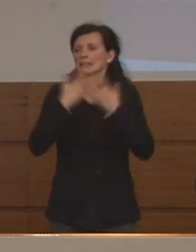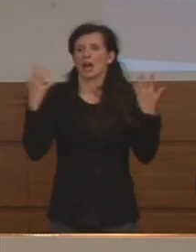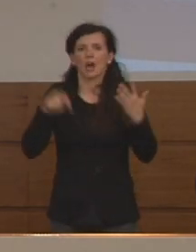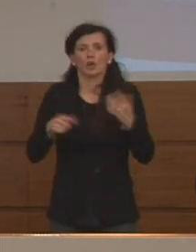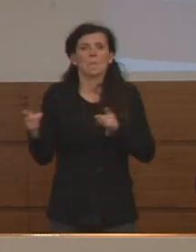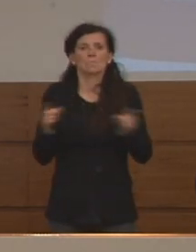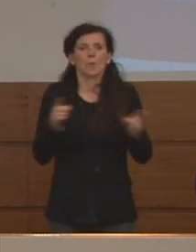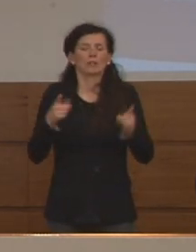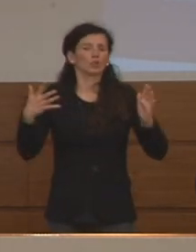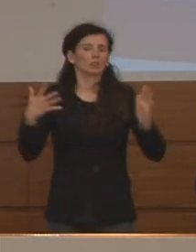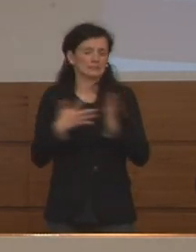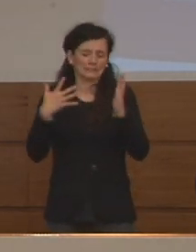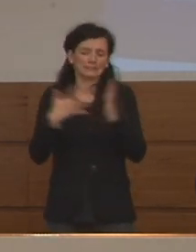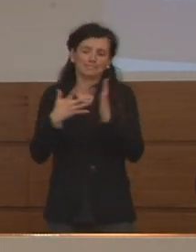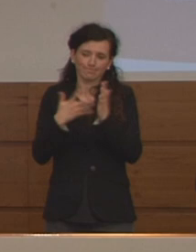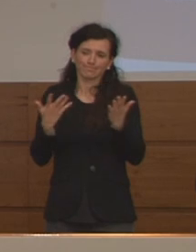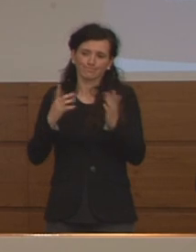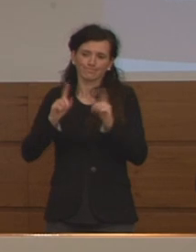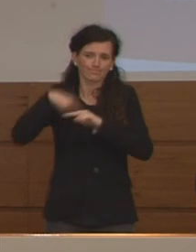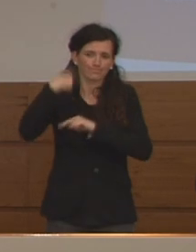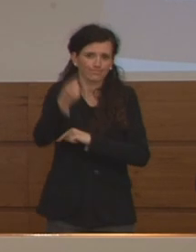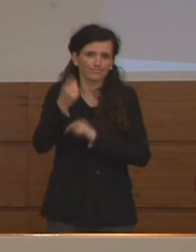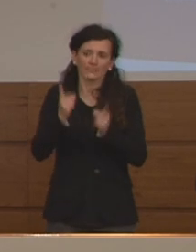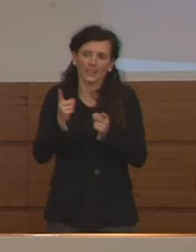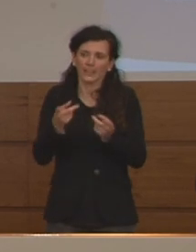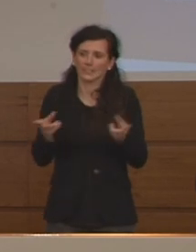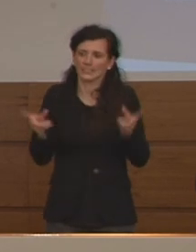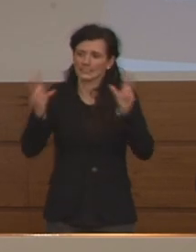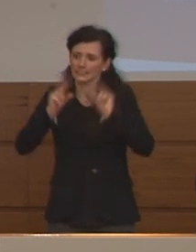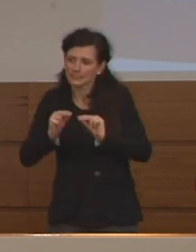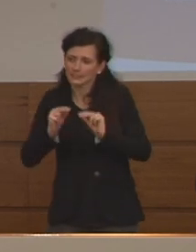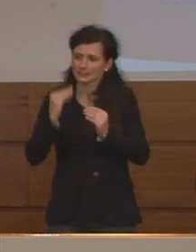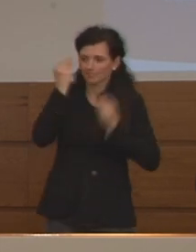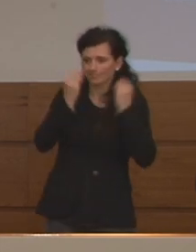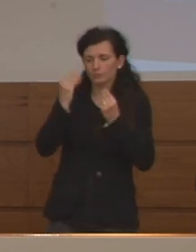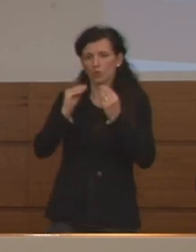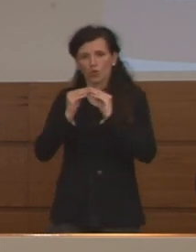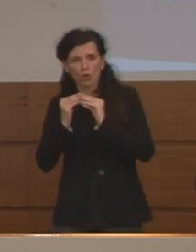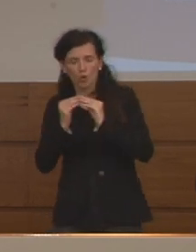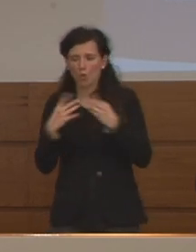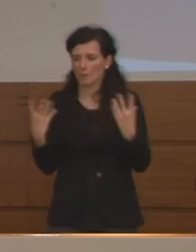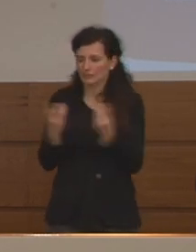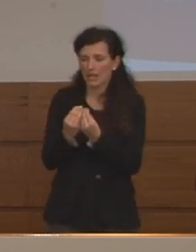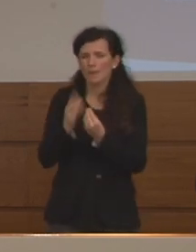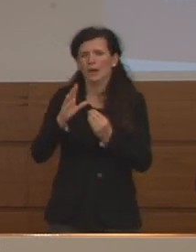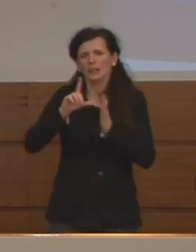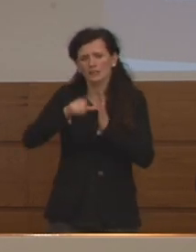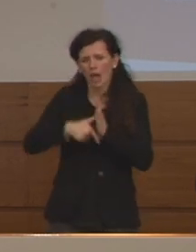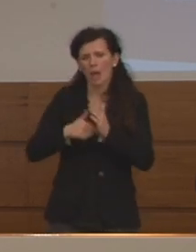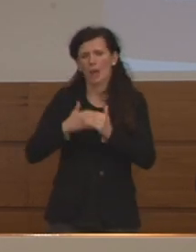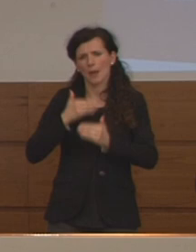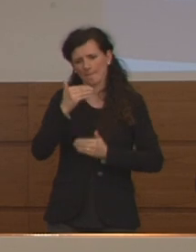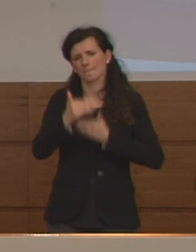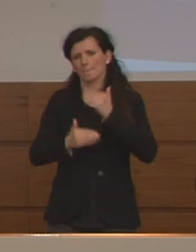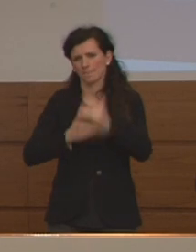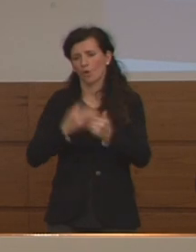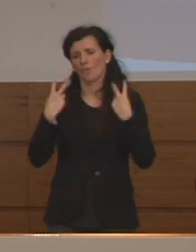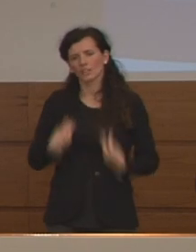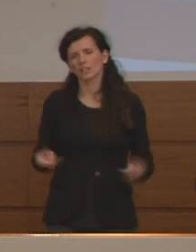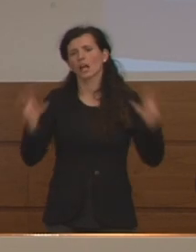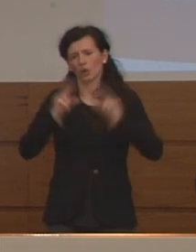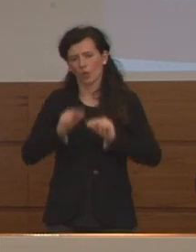difficoltà che bisognerà riprendere ma credo che la gradualità avverrà sia per la ripresa della vita di tutti ma anche per